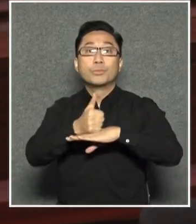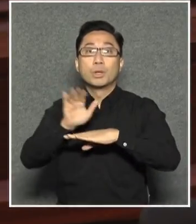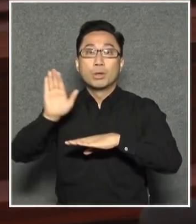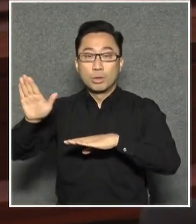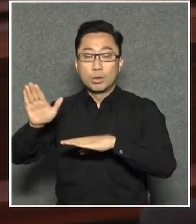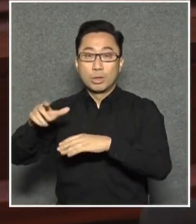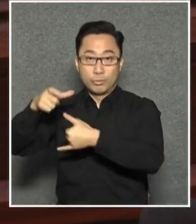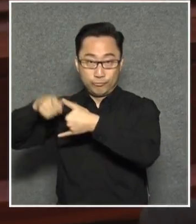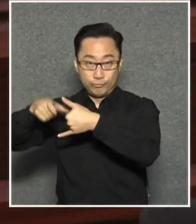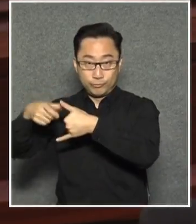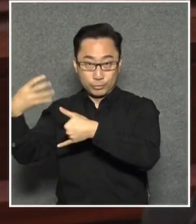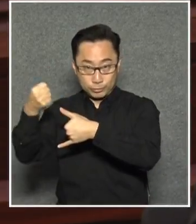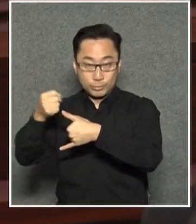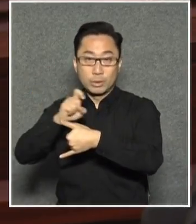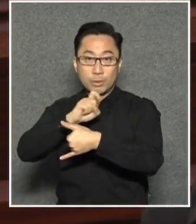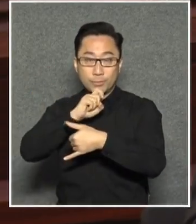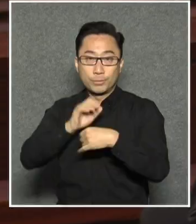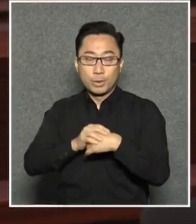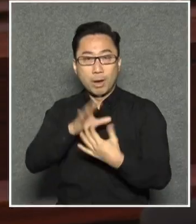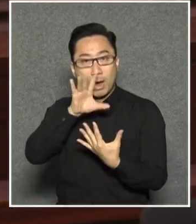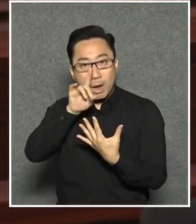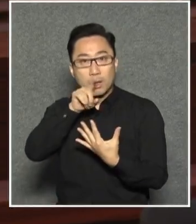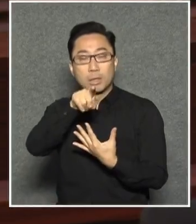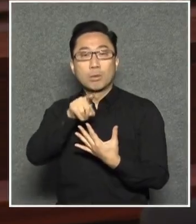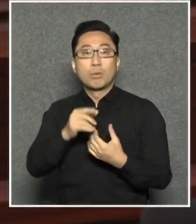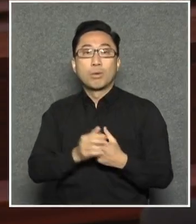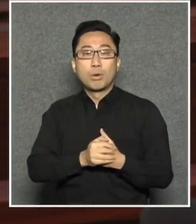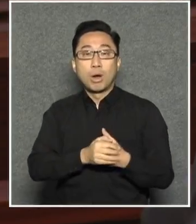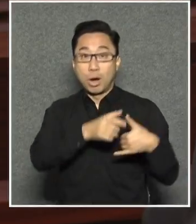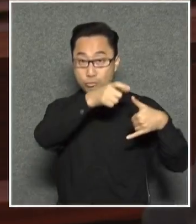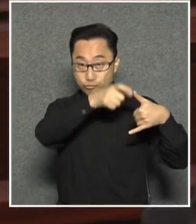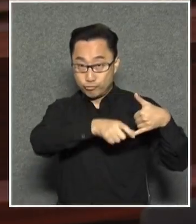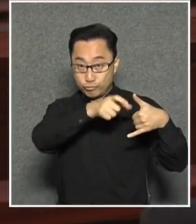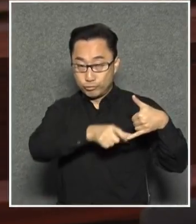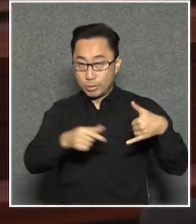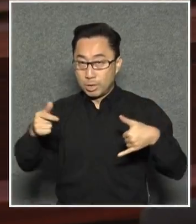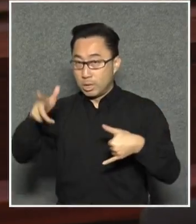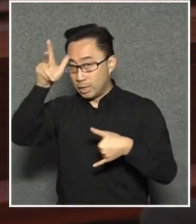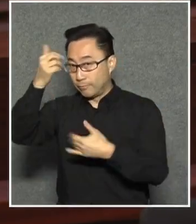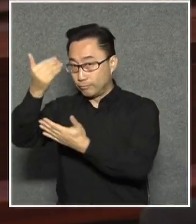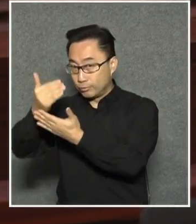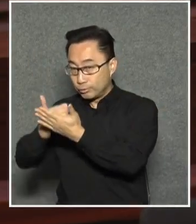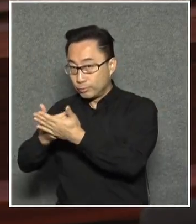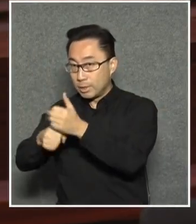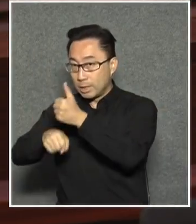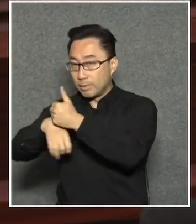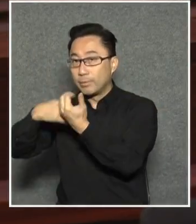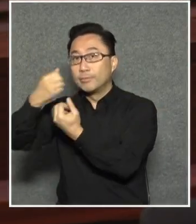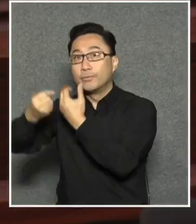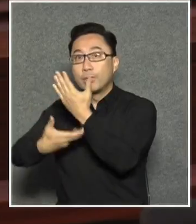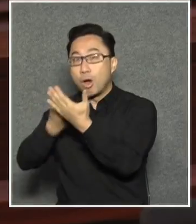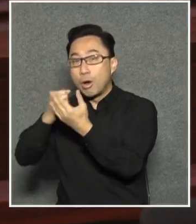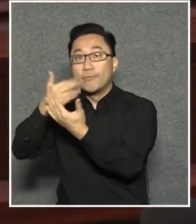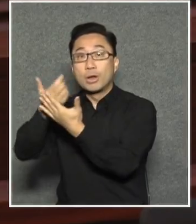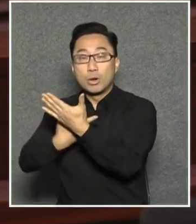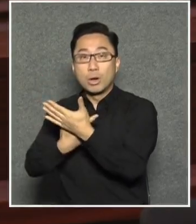權責。咁所以咧，佢會選擇一個合乎憲制安排、合乎基本法同埋合乎香港法律嘅情況